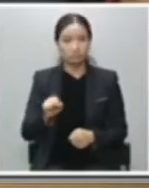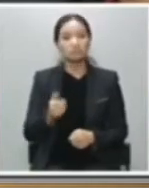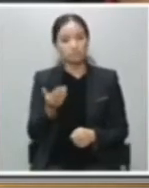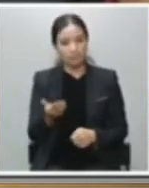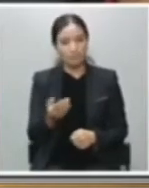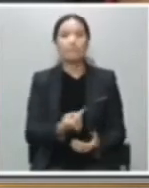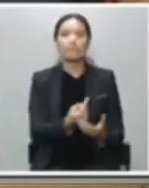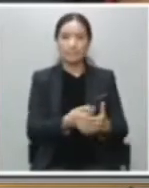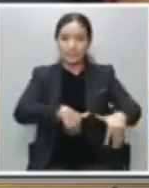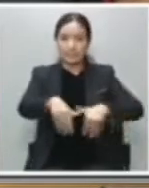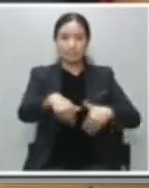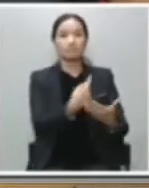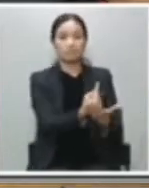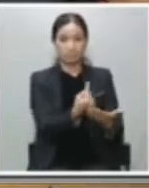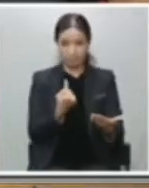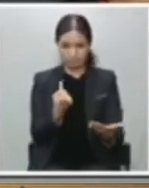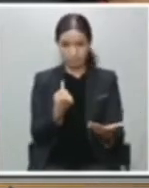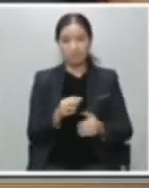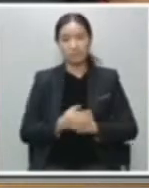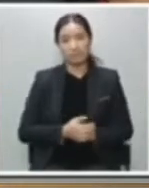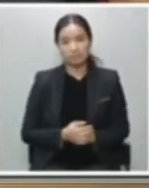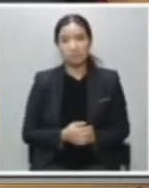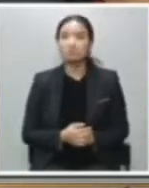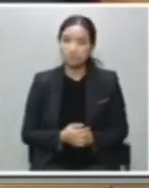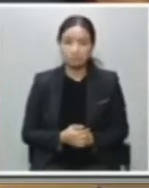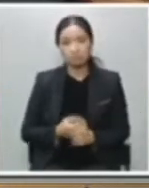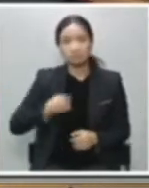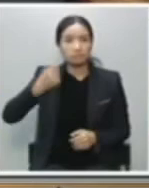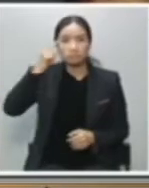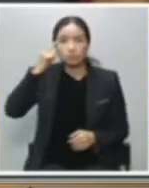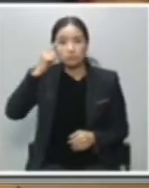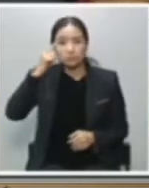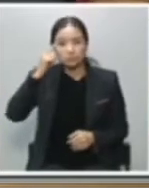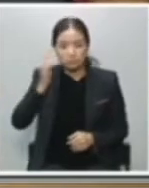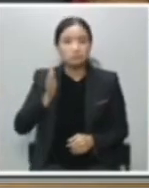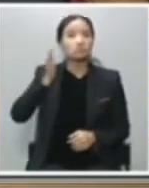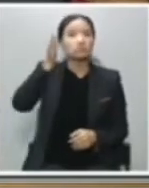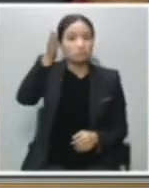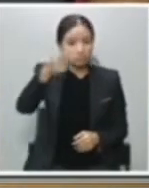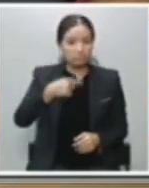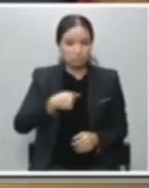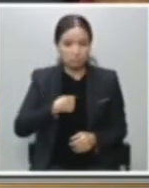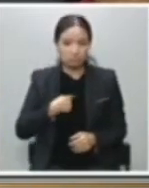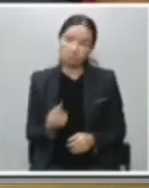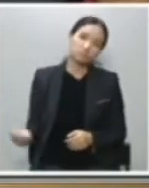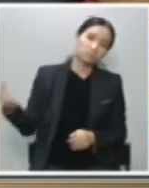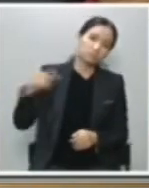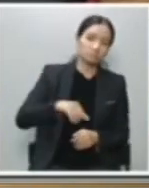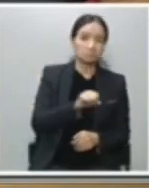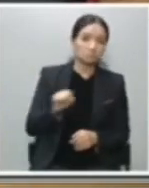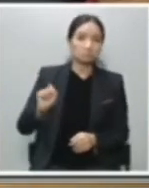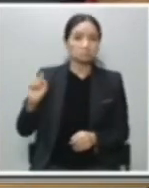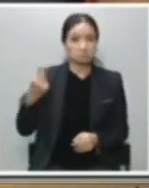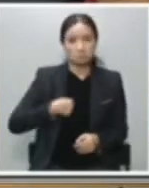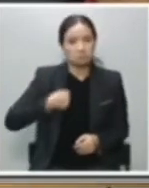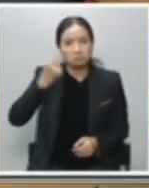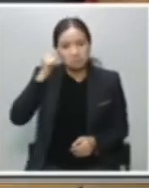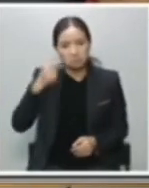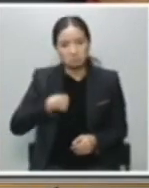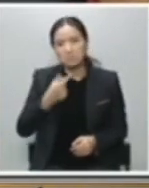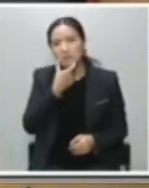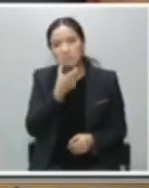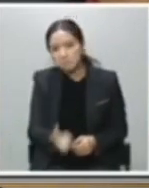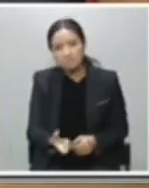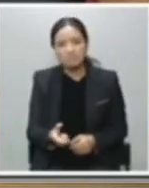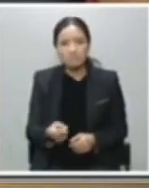เราเป็นตัวแทนของประชาบ้านแล้วก็ไม่รู้ว่าเที่ยวหน้าเราจะได้กลับกันมาอีกไหมผมเองพูดมากบางทีก็